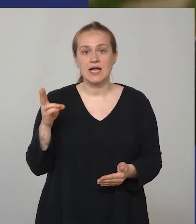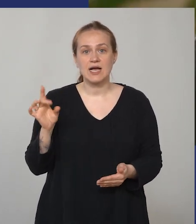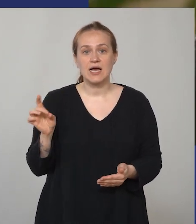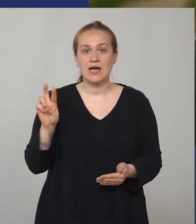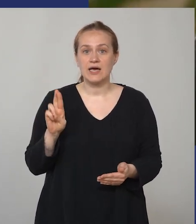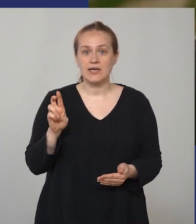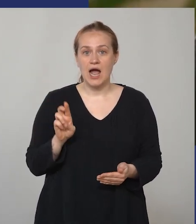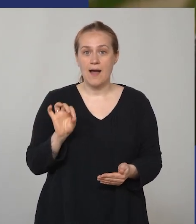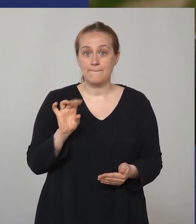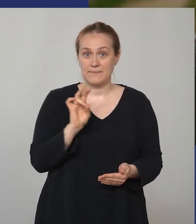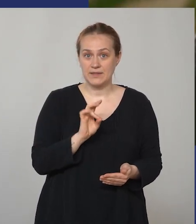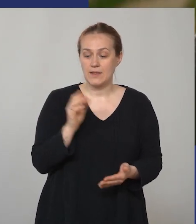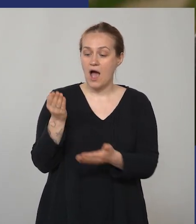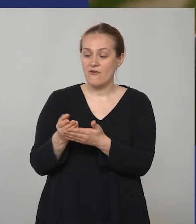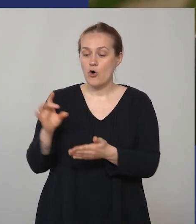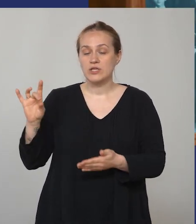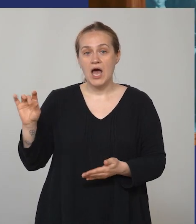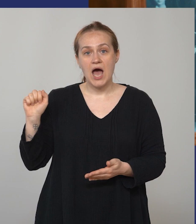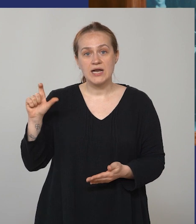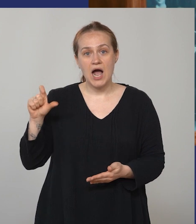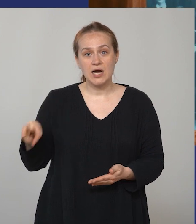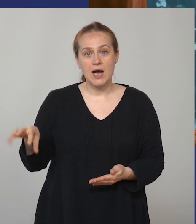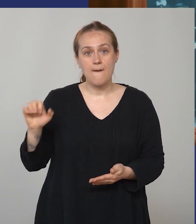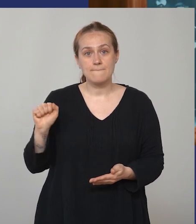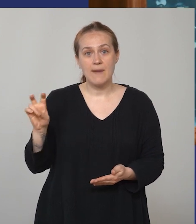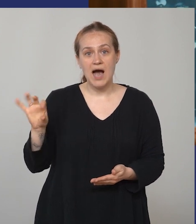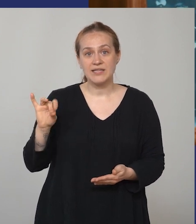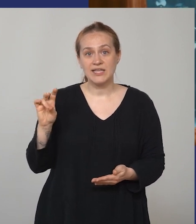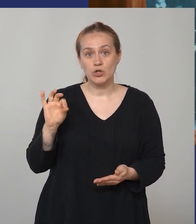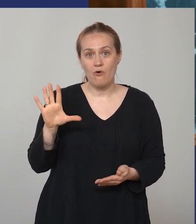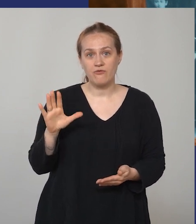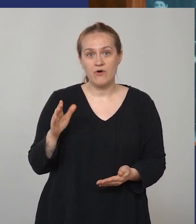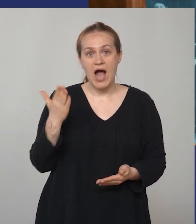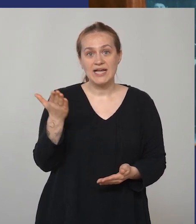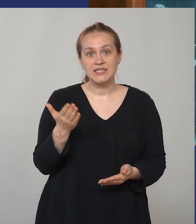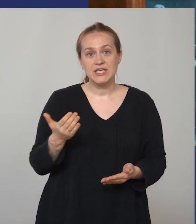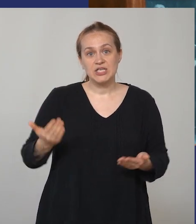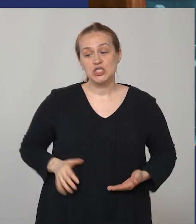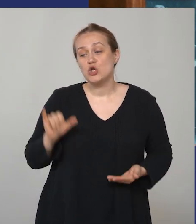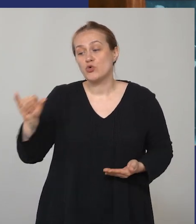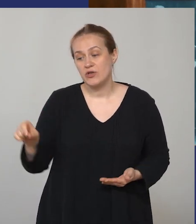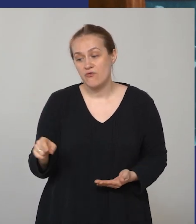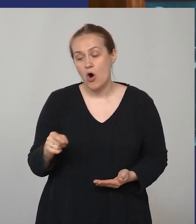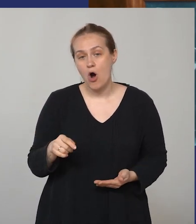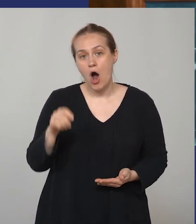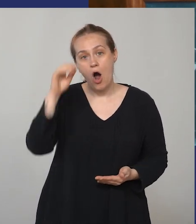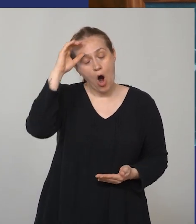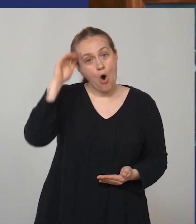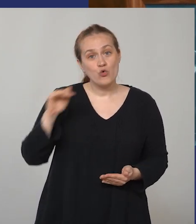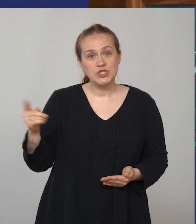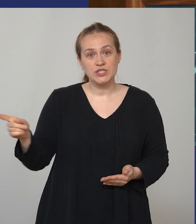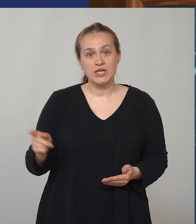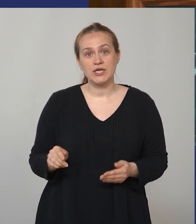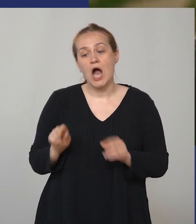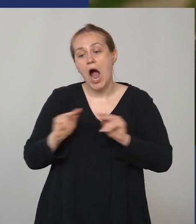Рахманинов. Они все жили у него. Он обучал их, обувал, одевал. А вот Сергею Рахманинову он